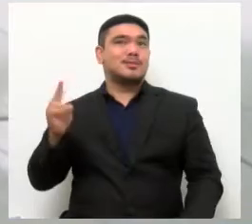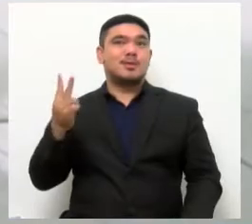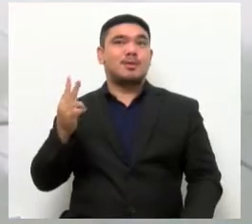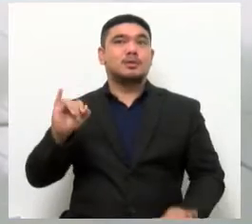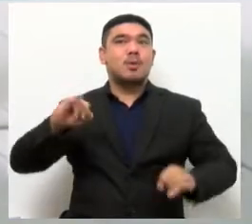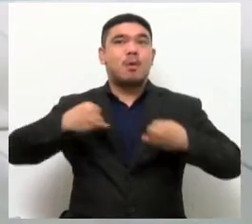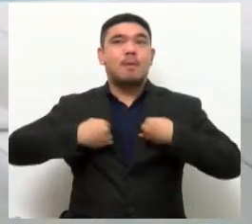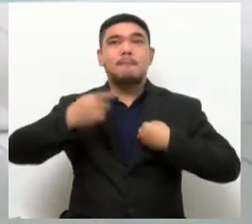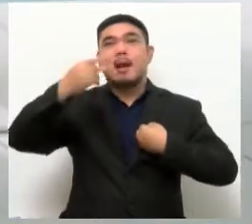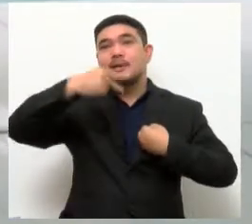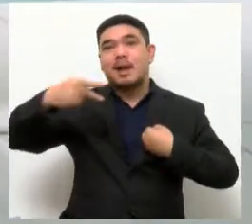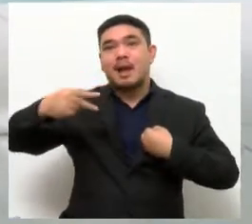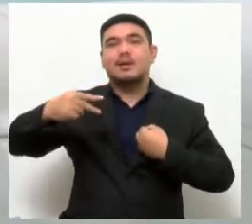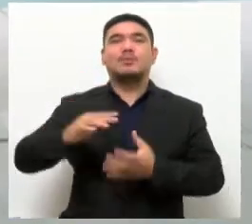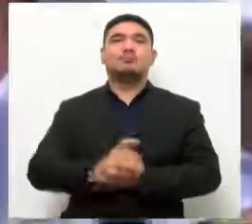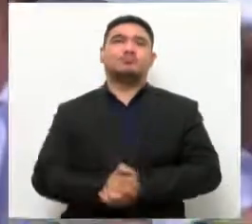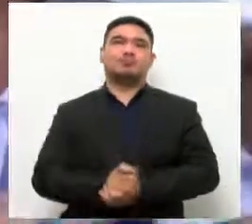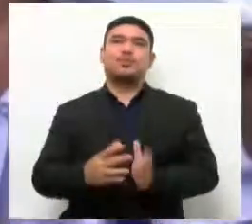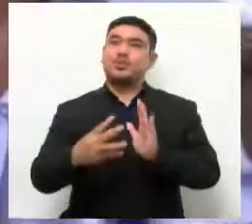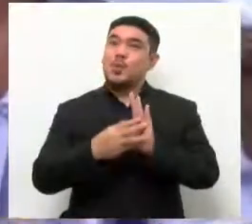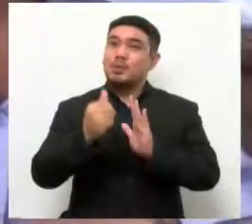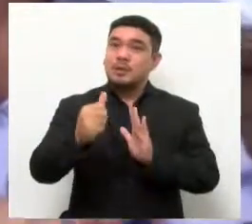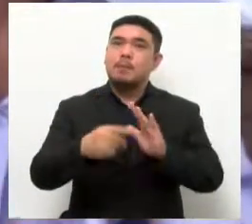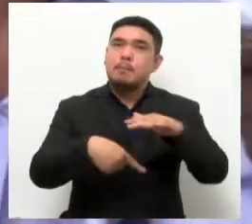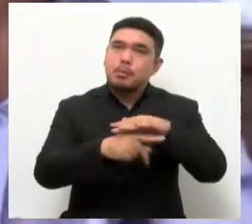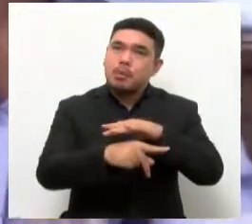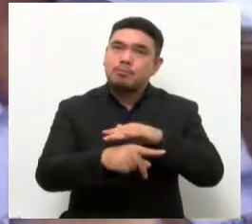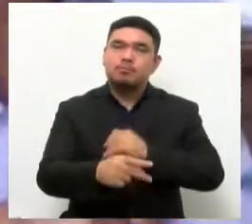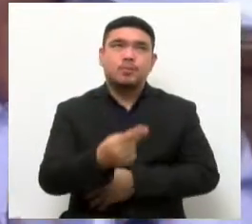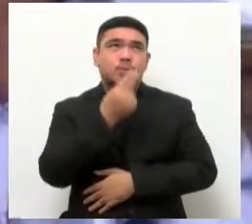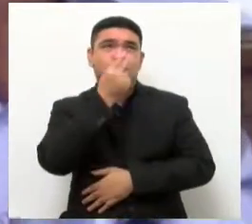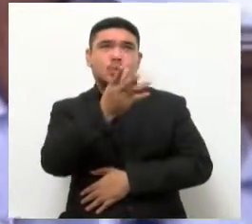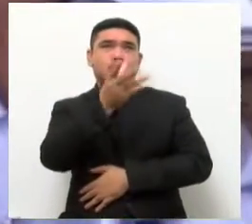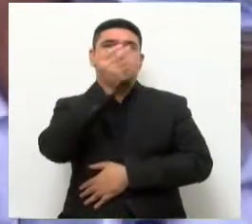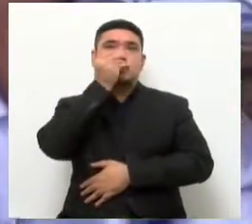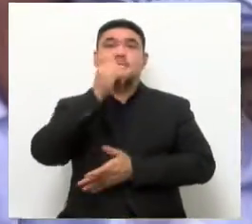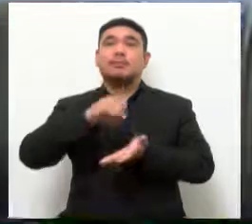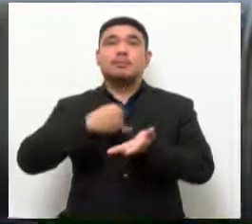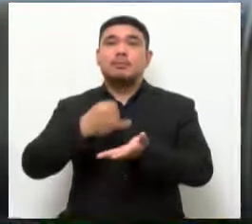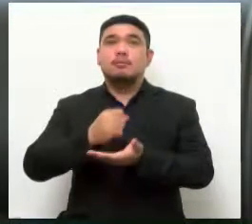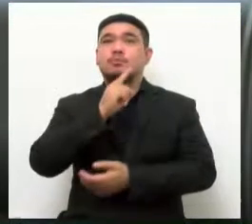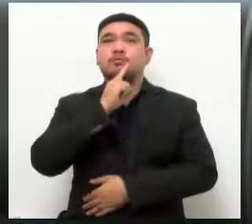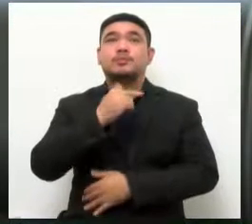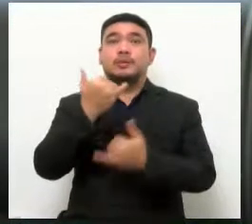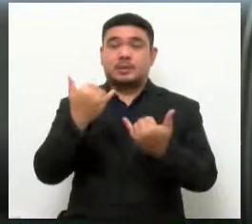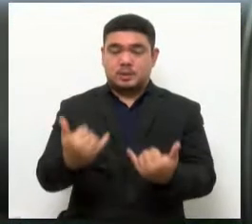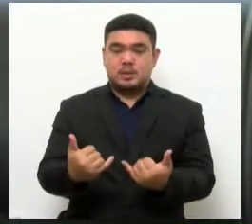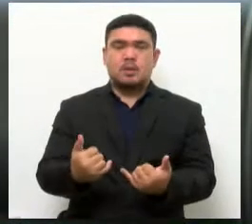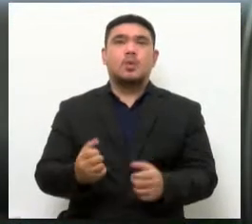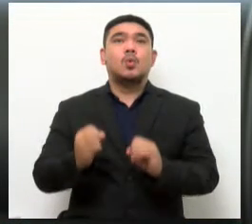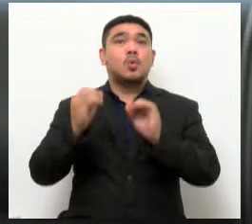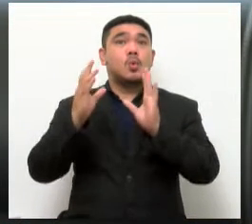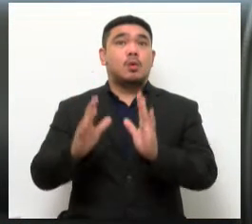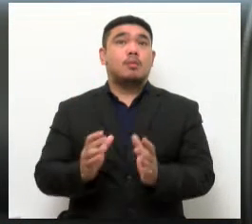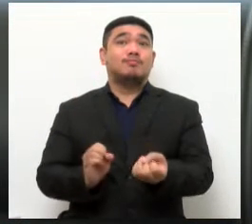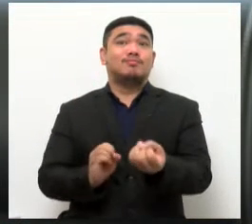ภาษาก็ถือว่าเป็นความโชคดีของเด็กๆระดับประถมศึกษาในช่วงเวลานั้นครับแต่หลังจากโรงเรียนได้เผชิญกับภ